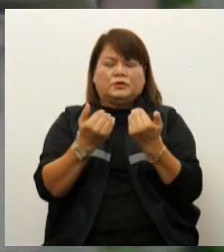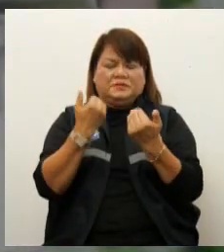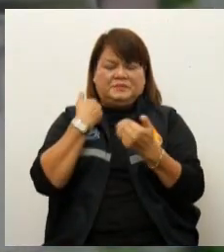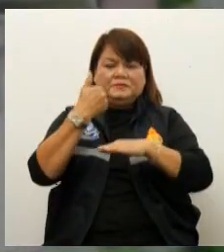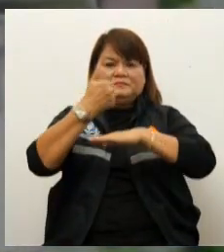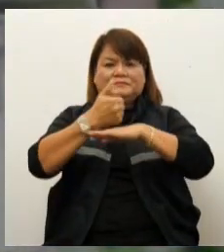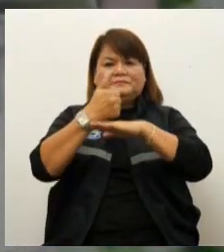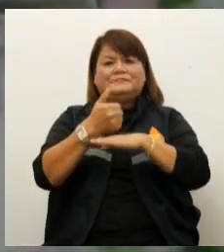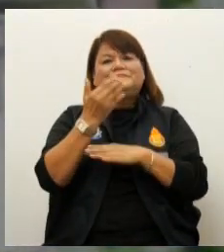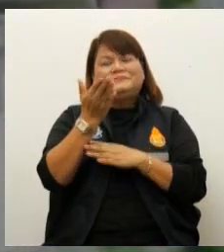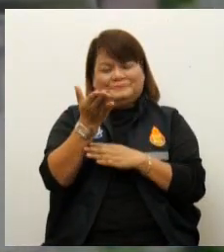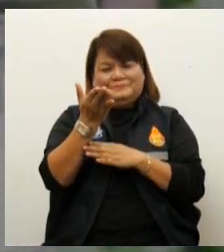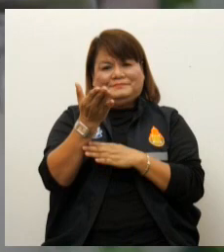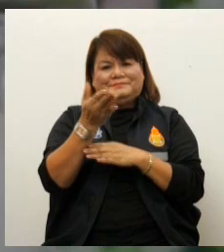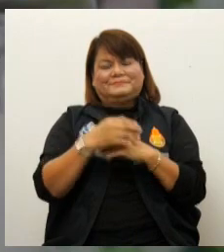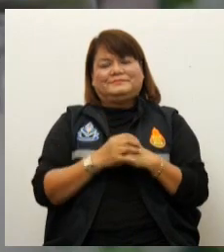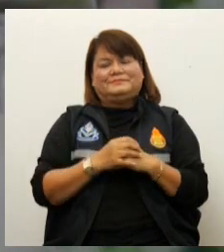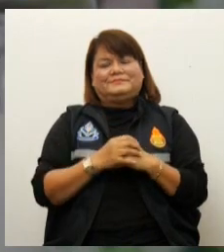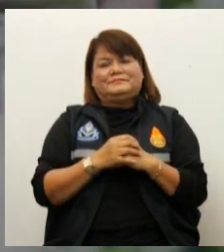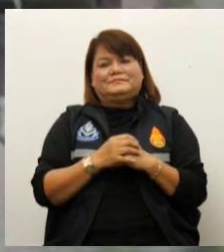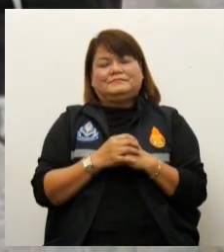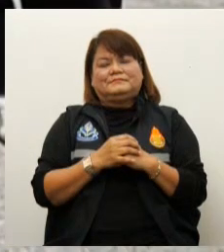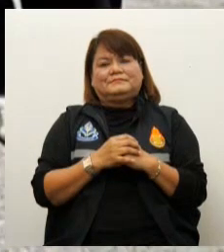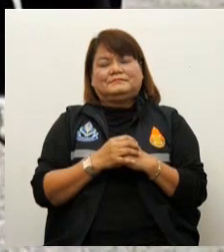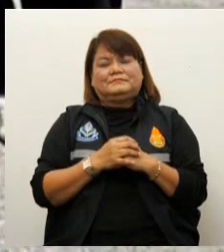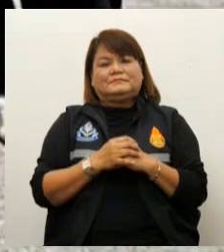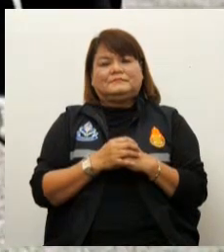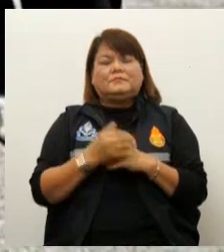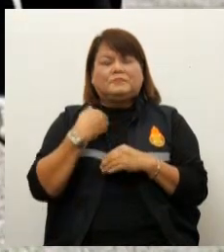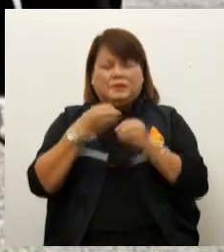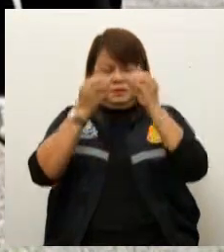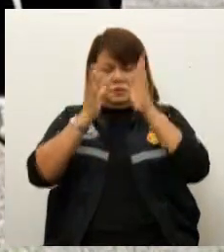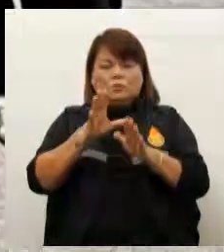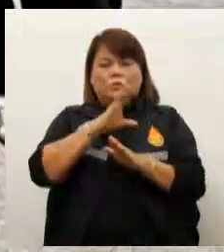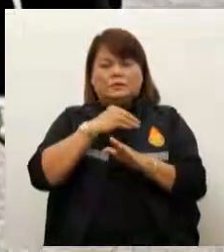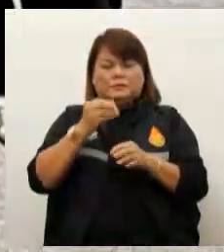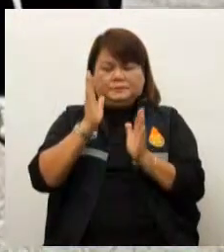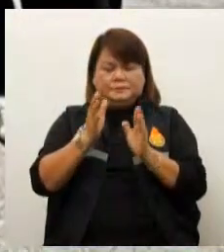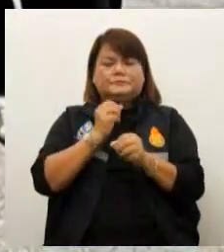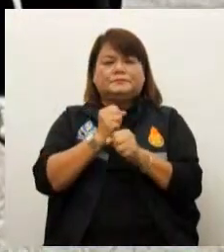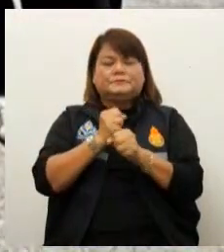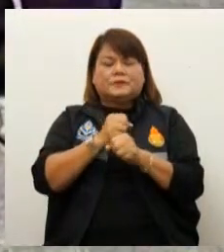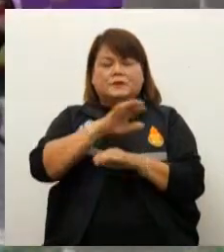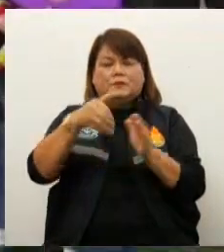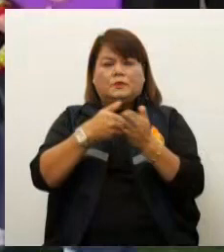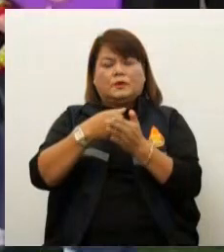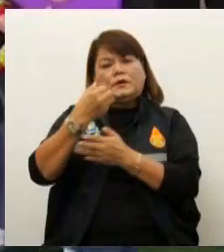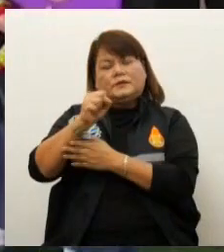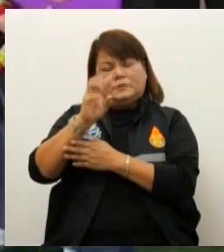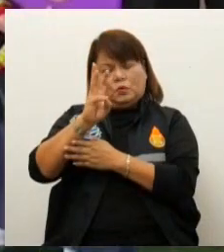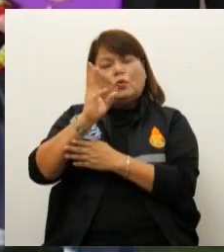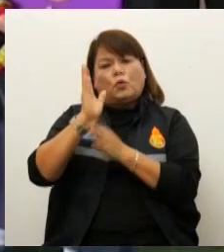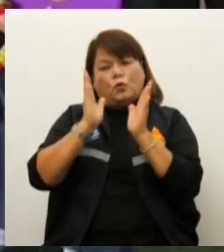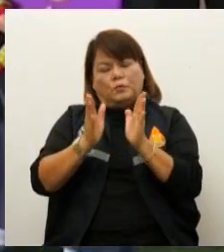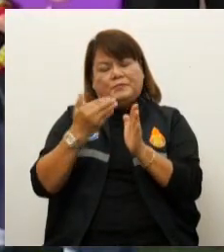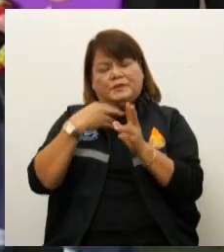การโรงเรียนคือนางปัทมวดีบุรราเฮงมีครูและบุคลากรทางการศึกษาทั้งสิ้นจำนวน16คนและ